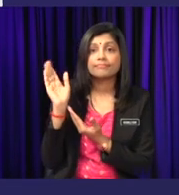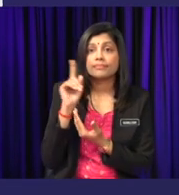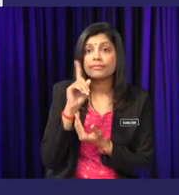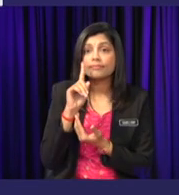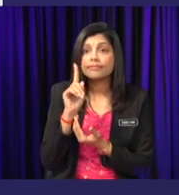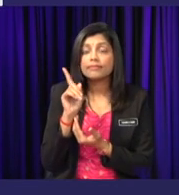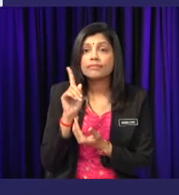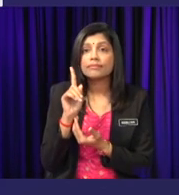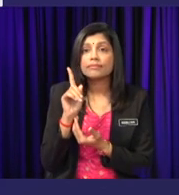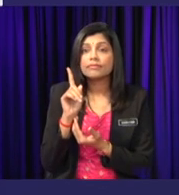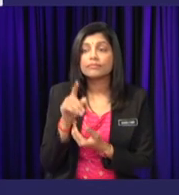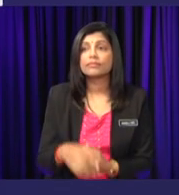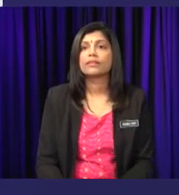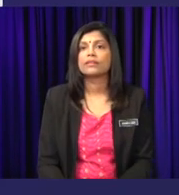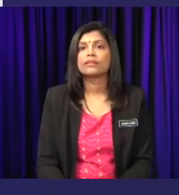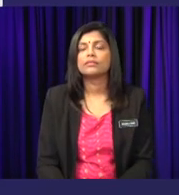berapa ya